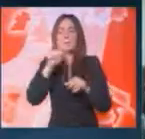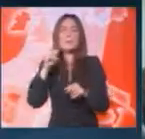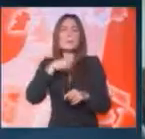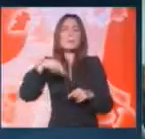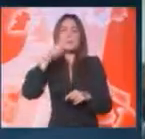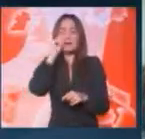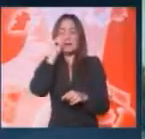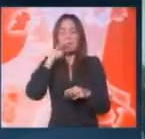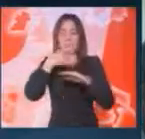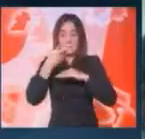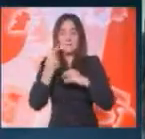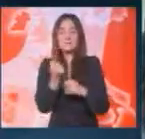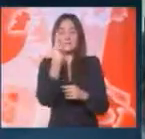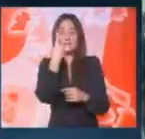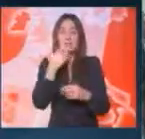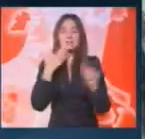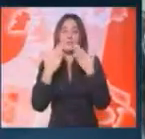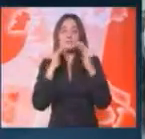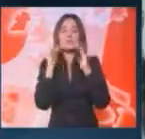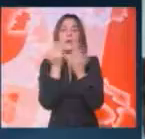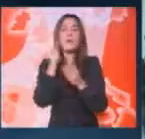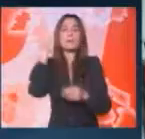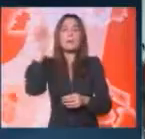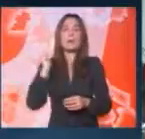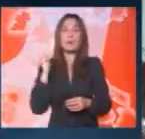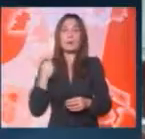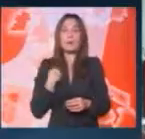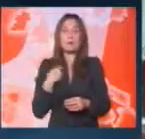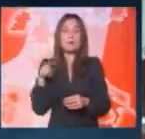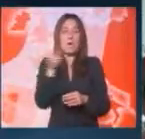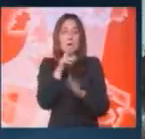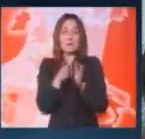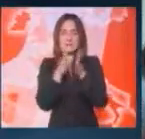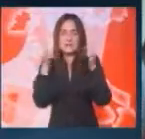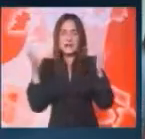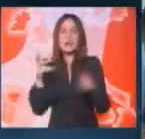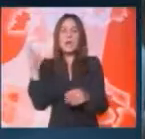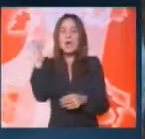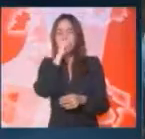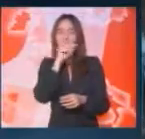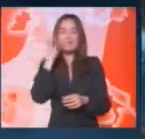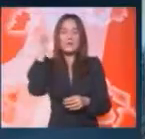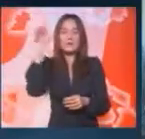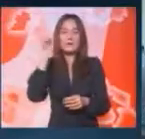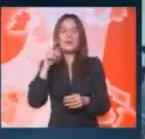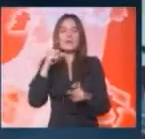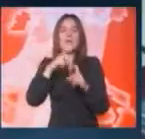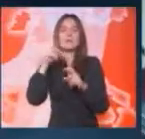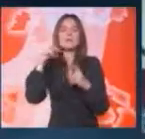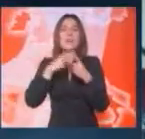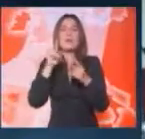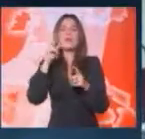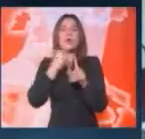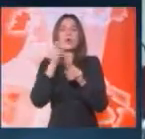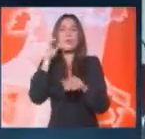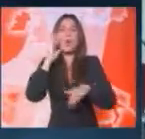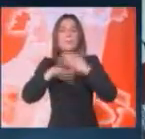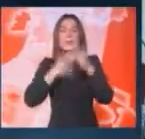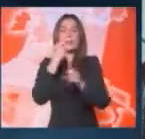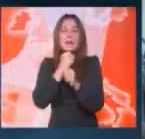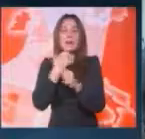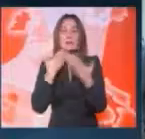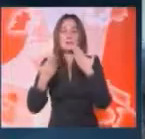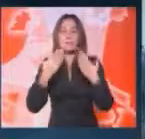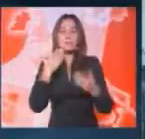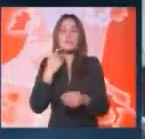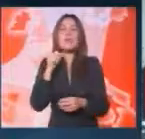incidenta u skupštinskoj sali usledile su i prijave policiji sa obe strane. Opština je prijavila Slavka Ilića zbog ometanja rada